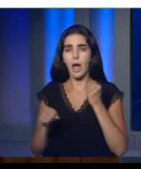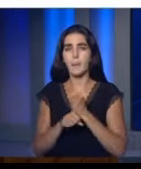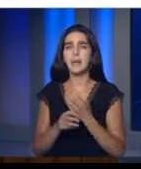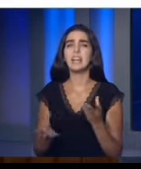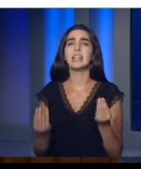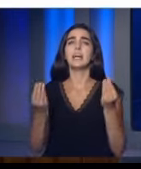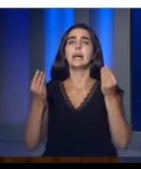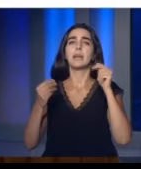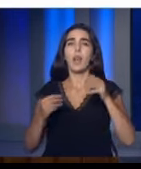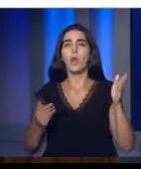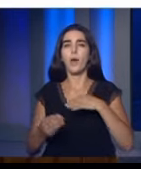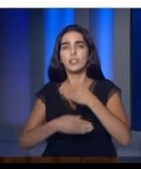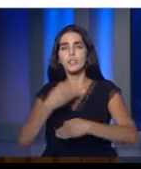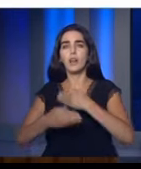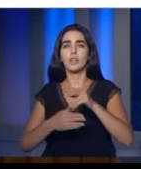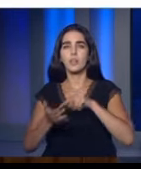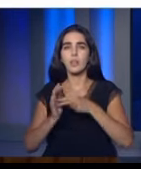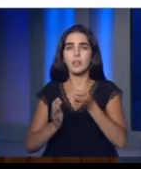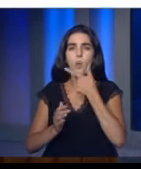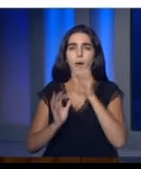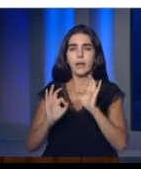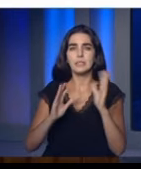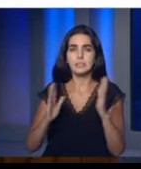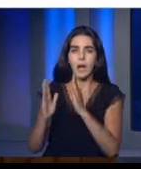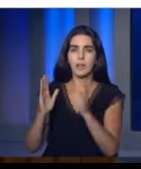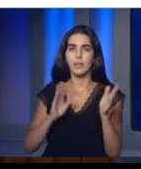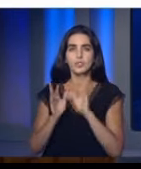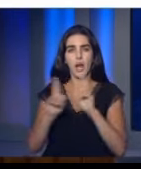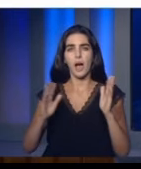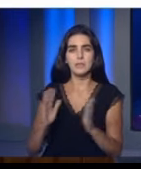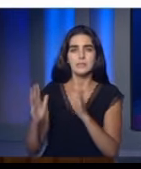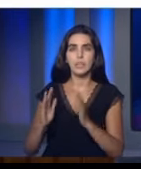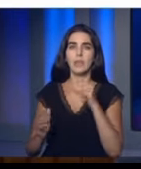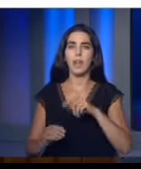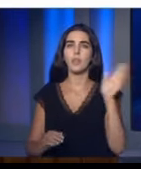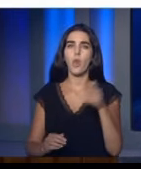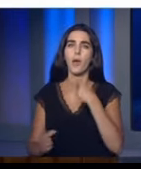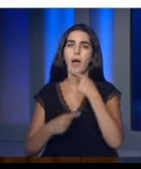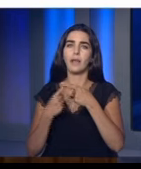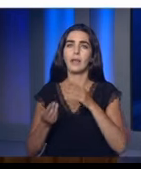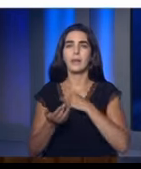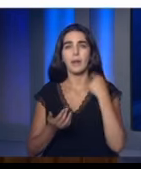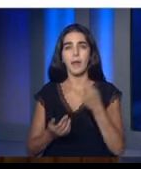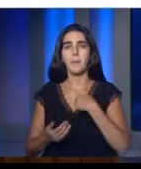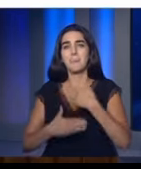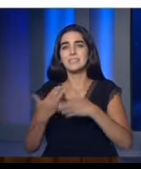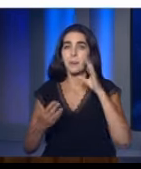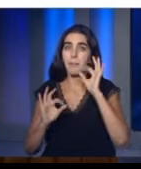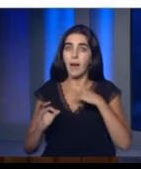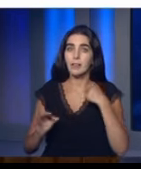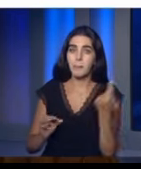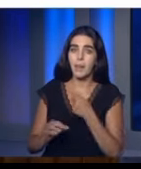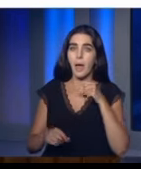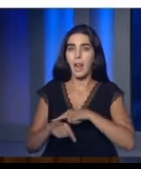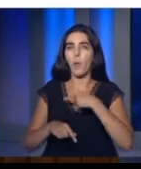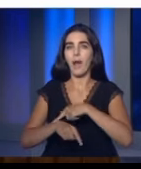الجواب أنه طبعاً وزارة الصحة عملت كتير من يعني الإجراءات الاستعدادية، ولكن طبعاً الكلام للجميع هو